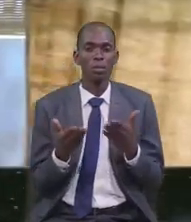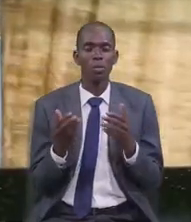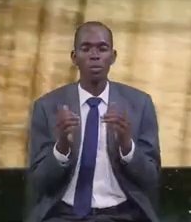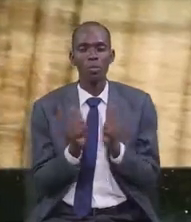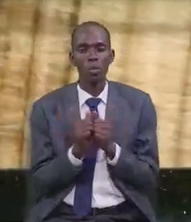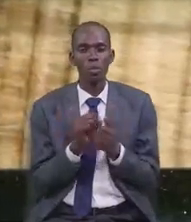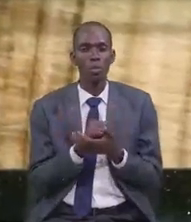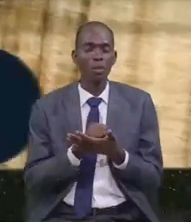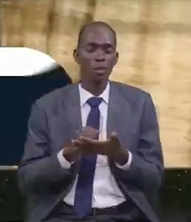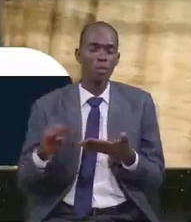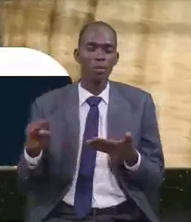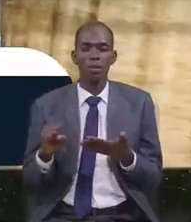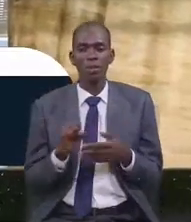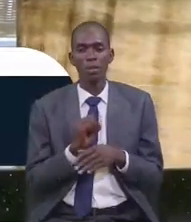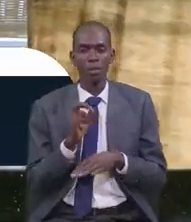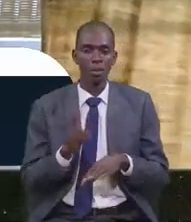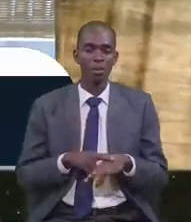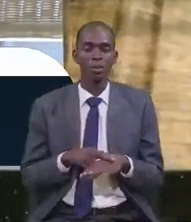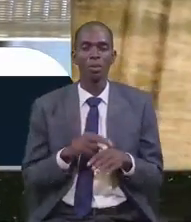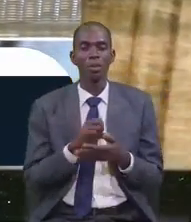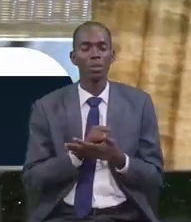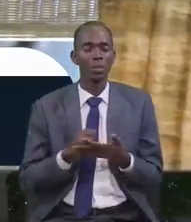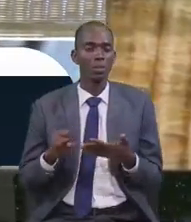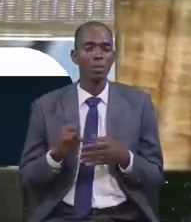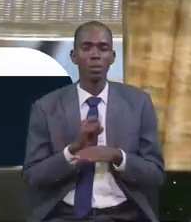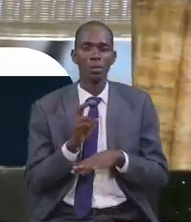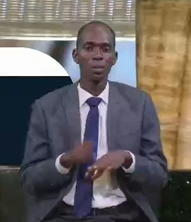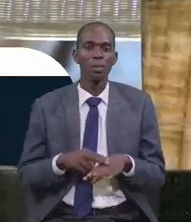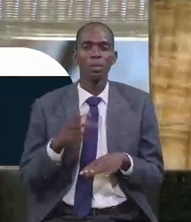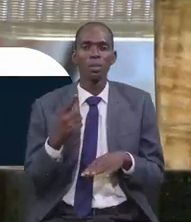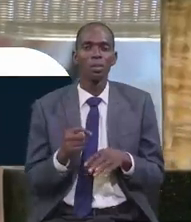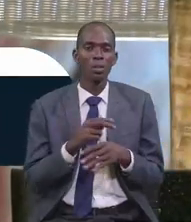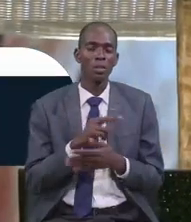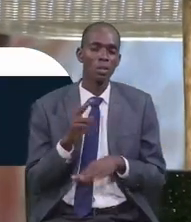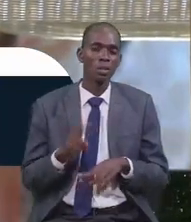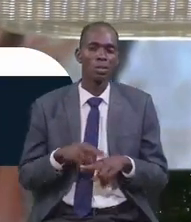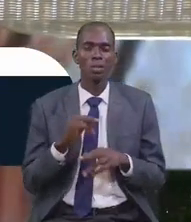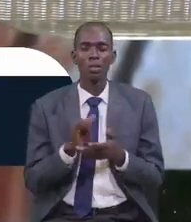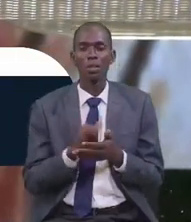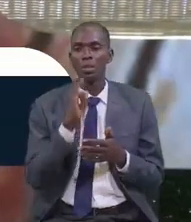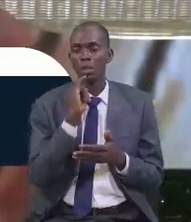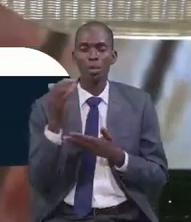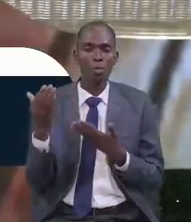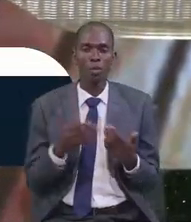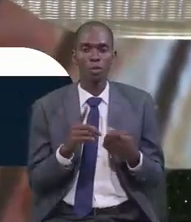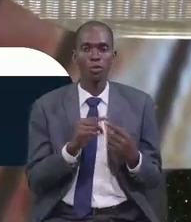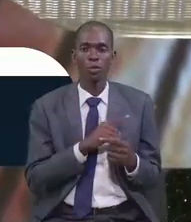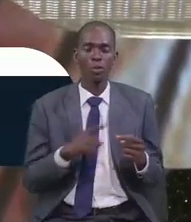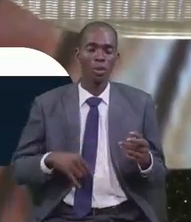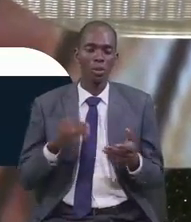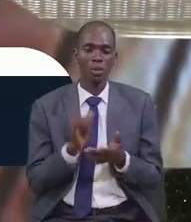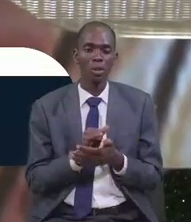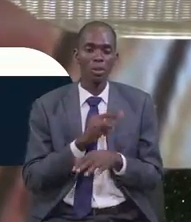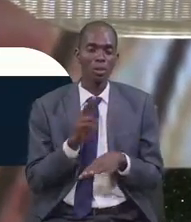nature sanctifiée. La nature sanctifiée. La nature qui a amené au Seigneur, cette nature est sanctifiée